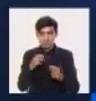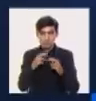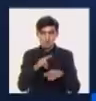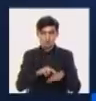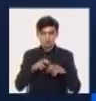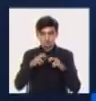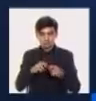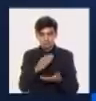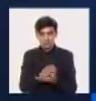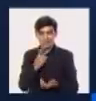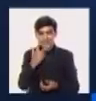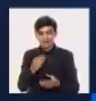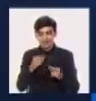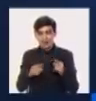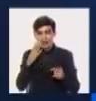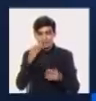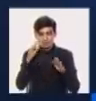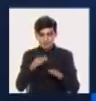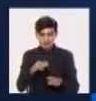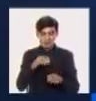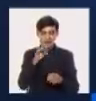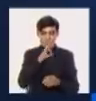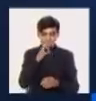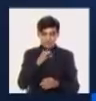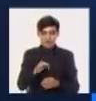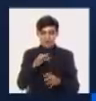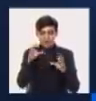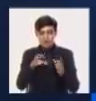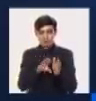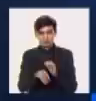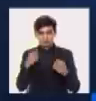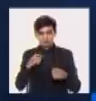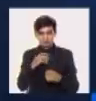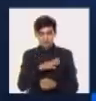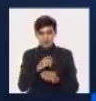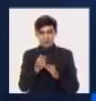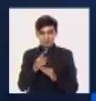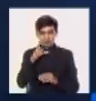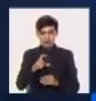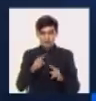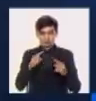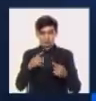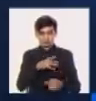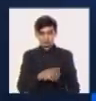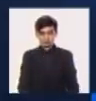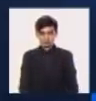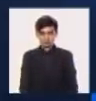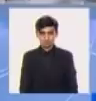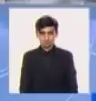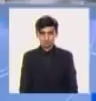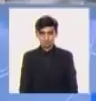тексеріп жатыр. 3 күннің ішінде Алматыда дәрілер мен медициналық заттарды заңсыз сатып келген 11 адам ұсталған.